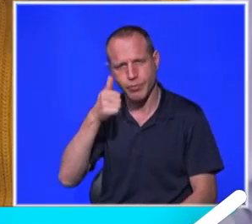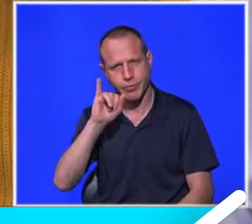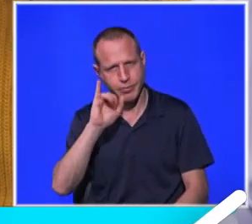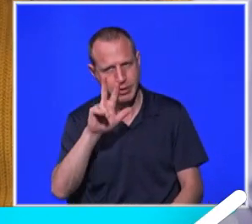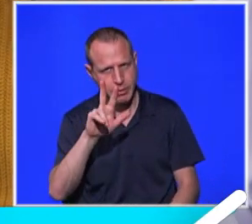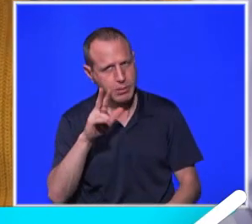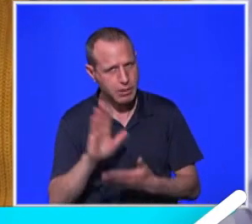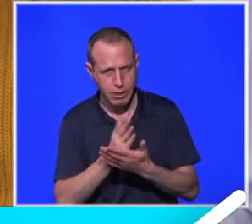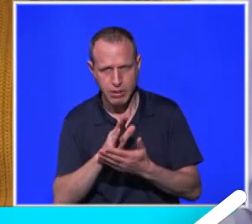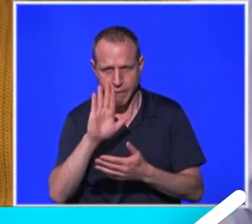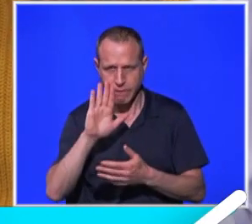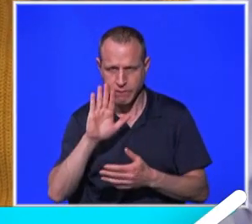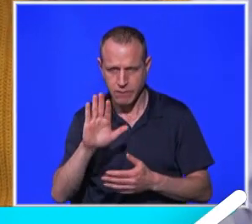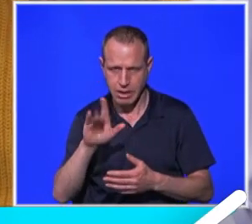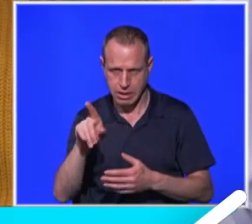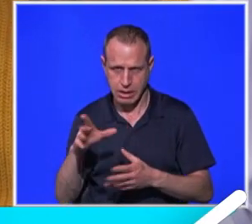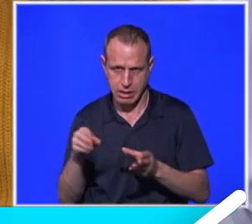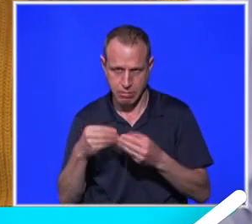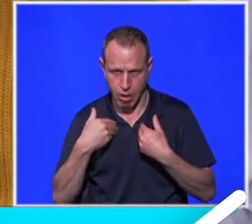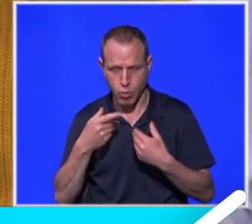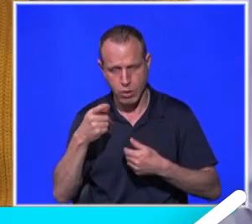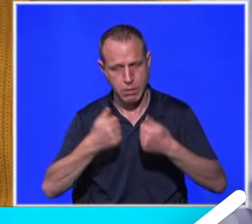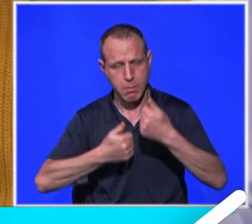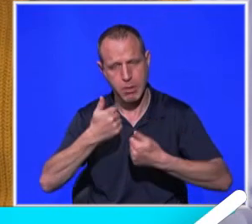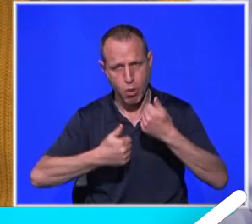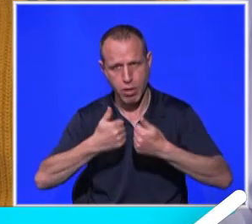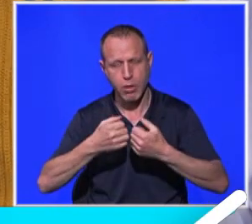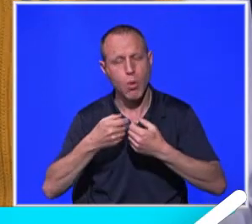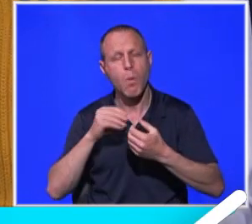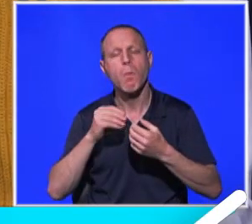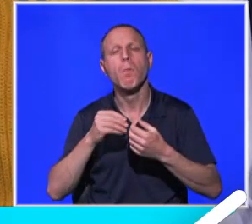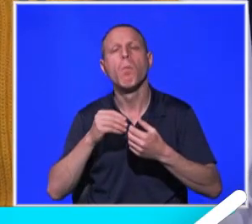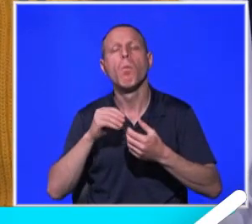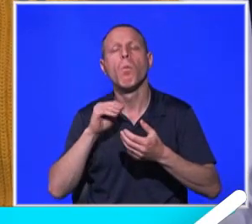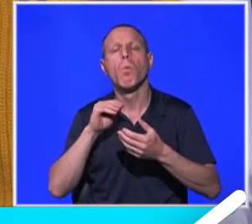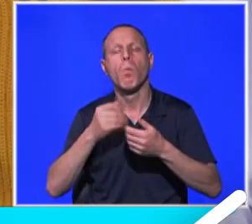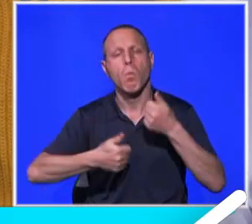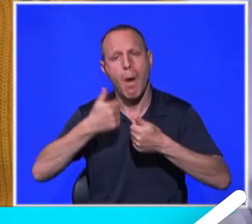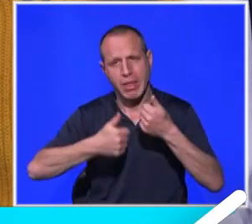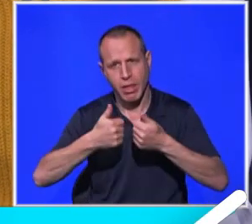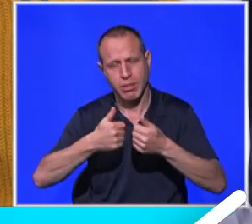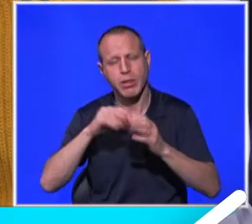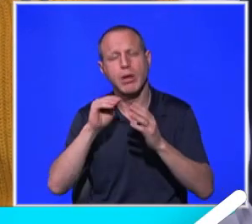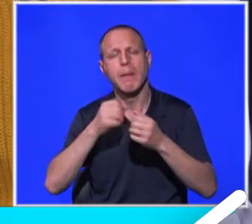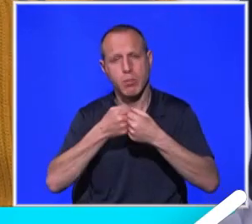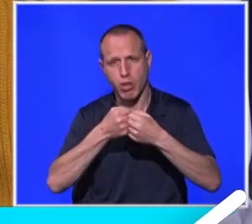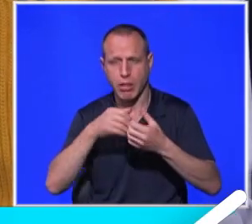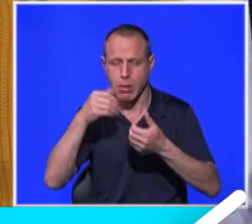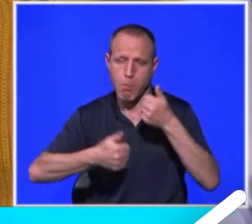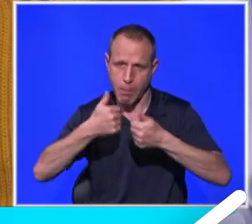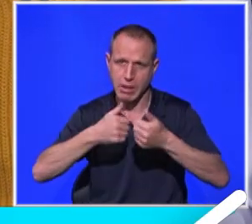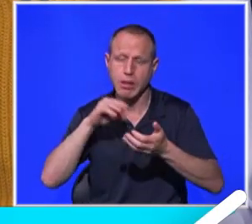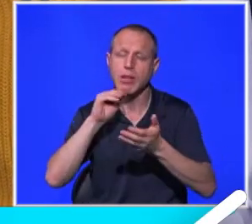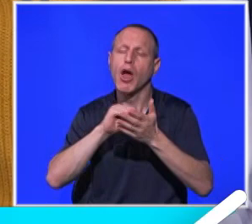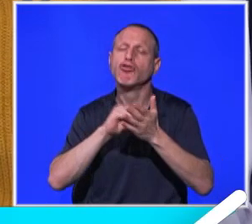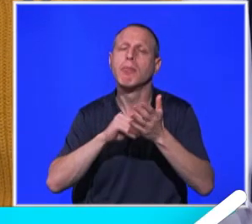כך, ולכן גם איתנו, היא מתמודדת, מועמדת ברשימה הכלכלית שירון זליכה. אני